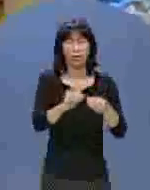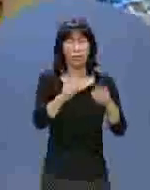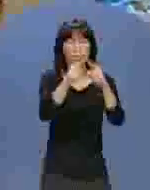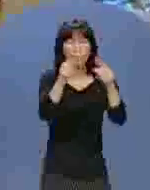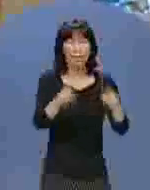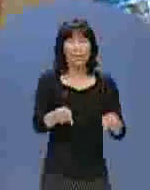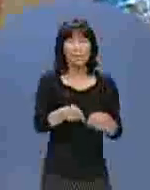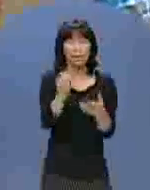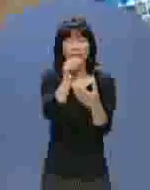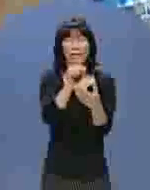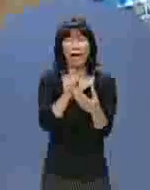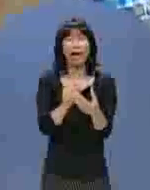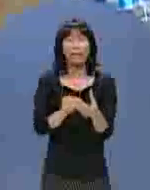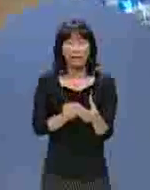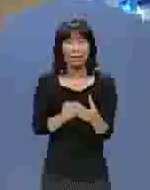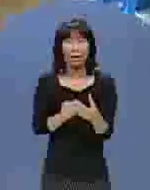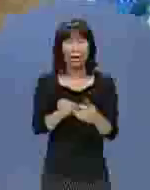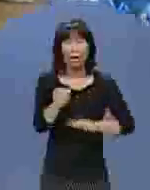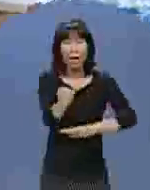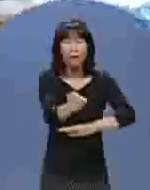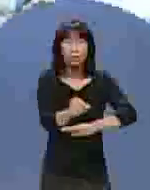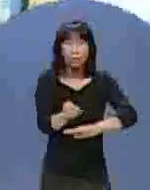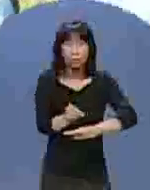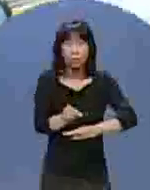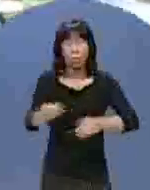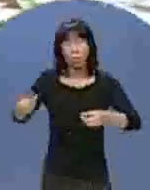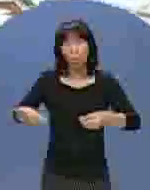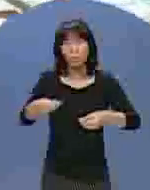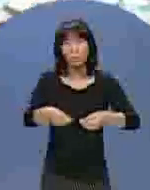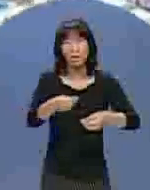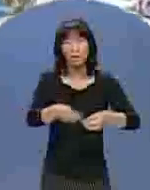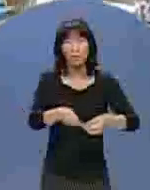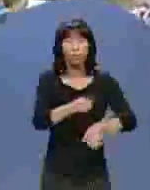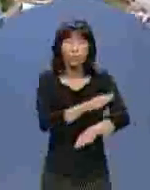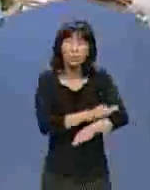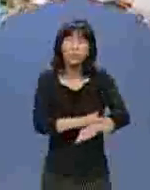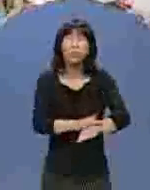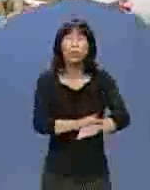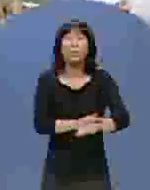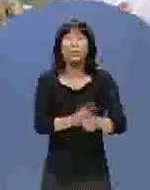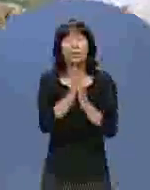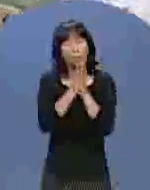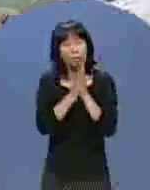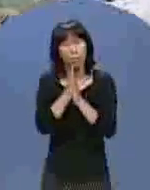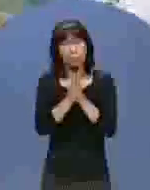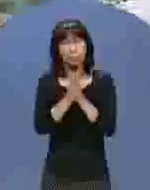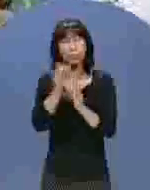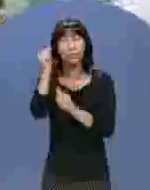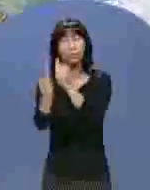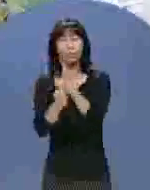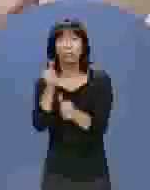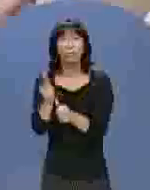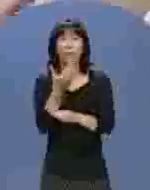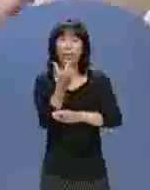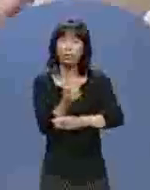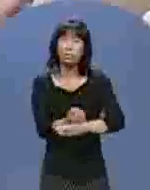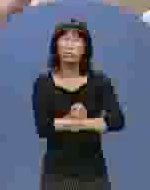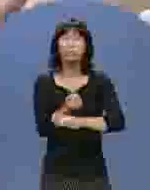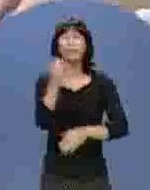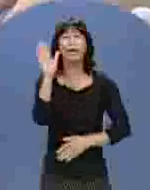や歌を書き、書道や裁縫の上達を祈るという風習があったそうです。